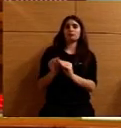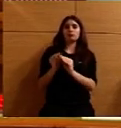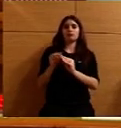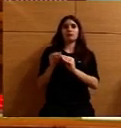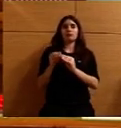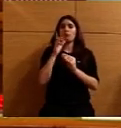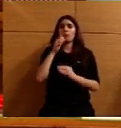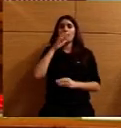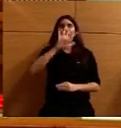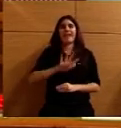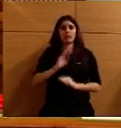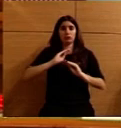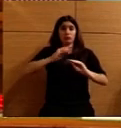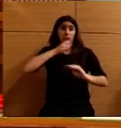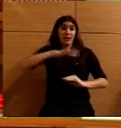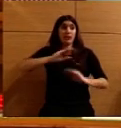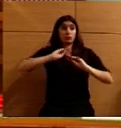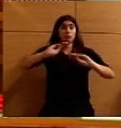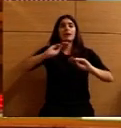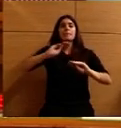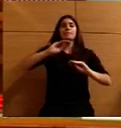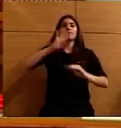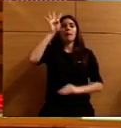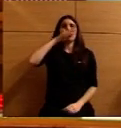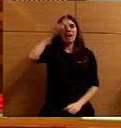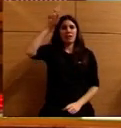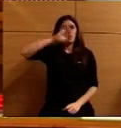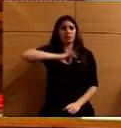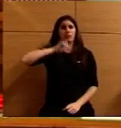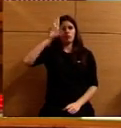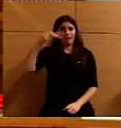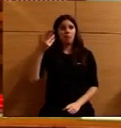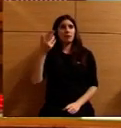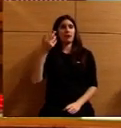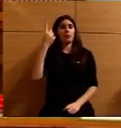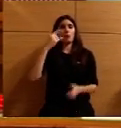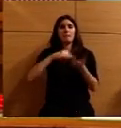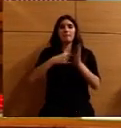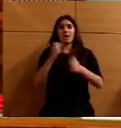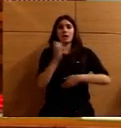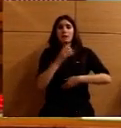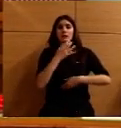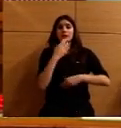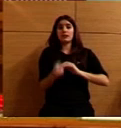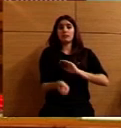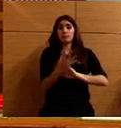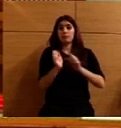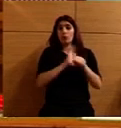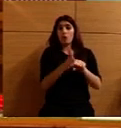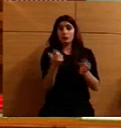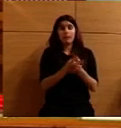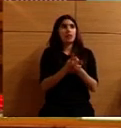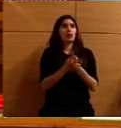les platges de la província, la Diputació de Barcelona un pla de contingència en cas d'un nou rebrot de la